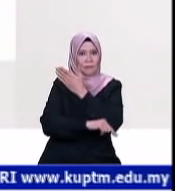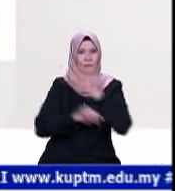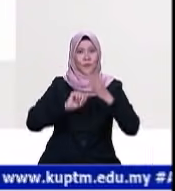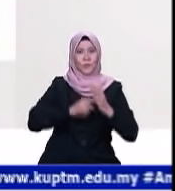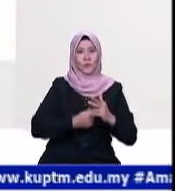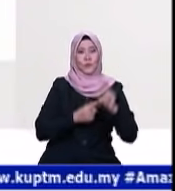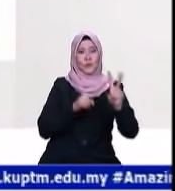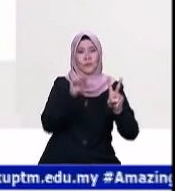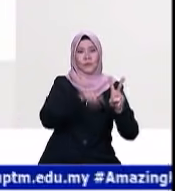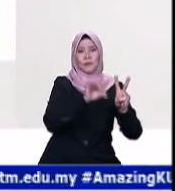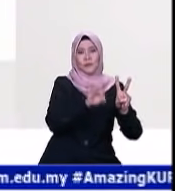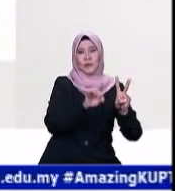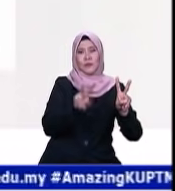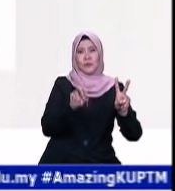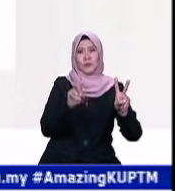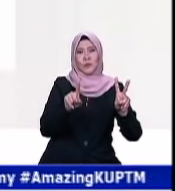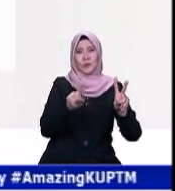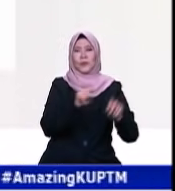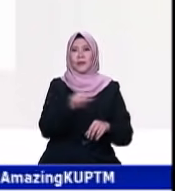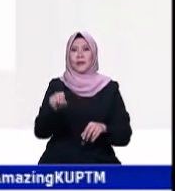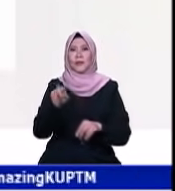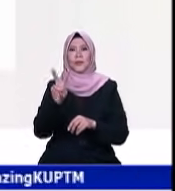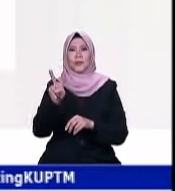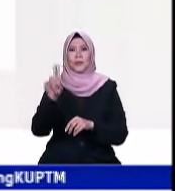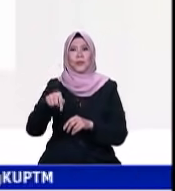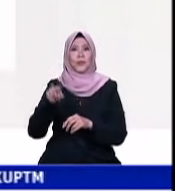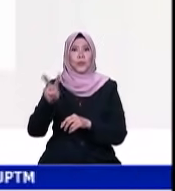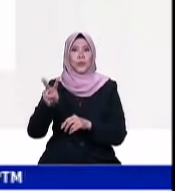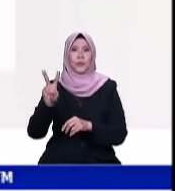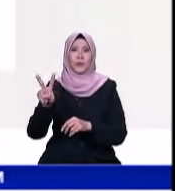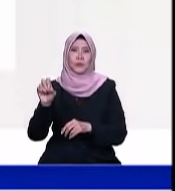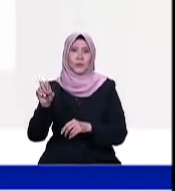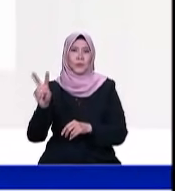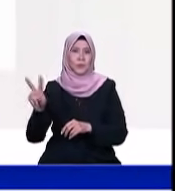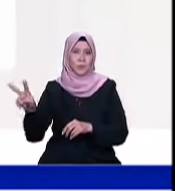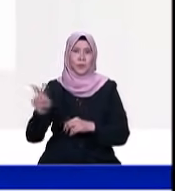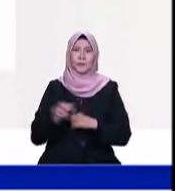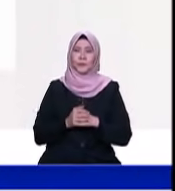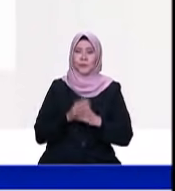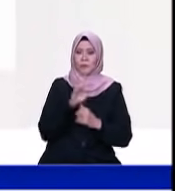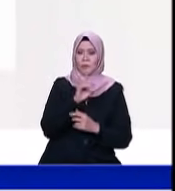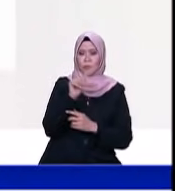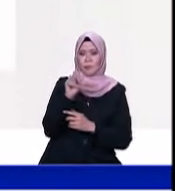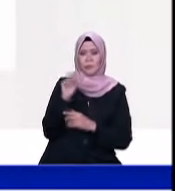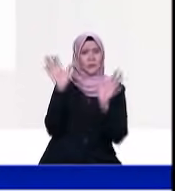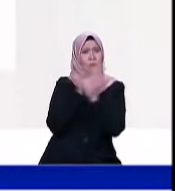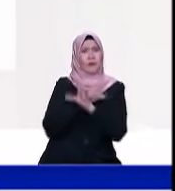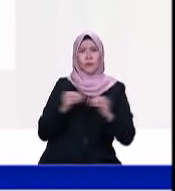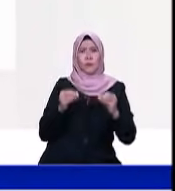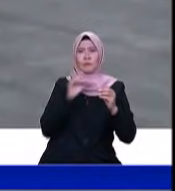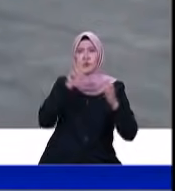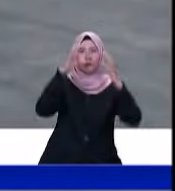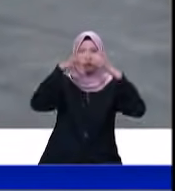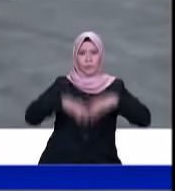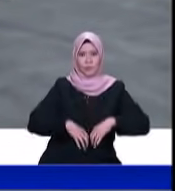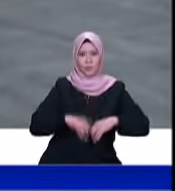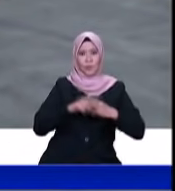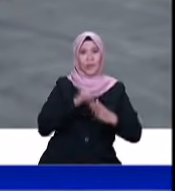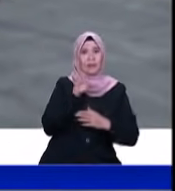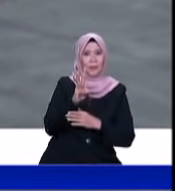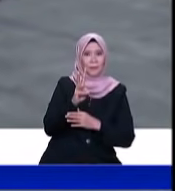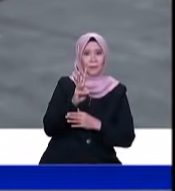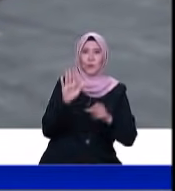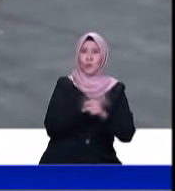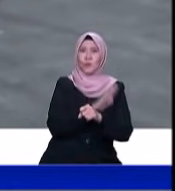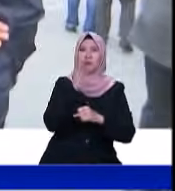mulai 2 Ogos 2021 hingga 2 Februari 2022. DUN Sarawak sepatutnya terbubar pada 7 Jun lepas,